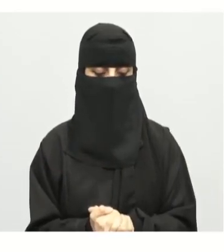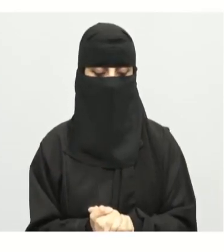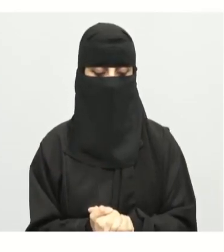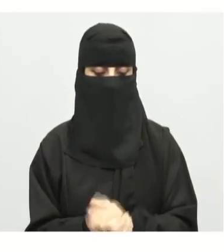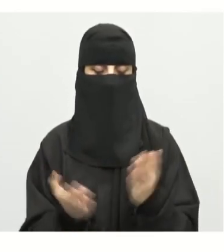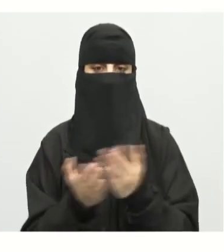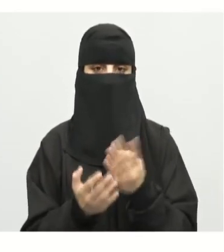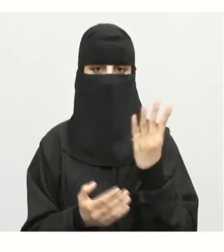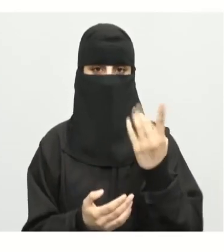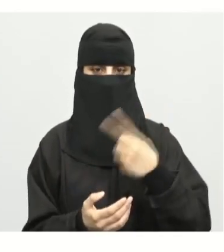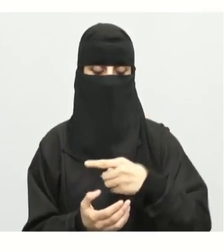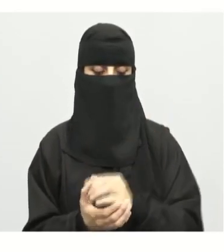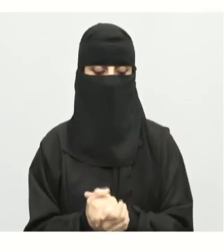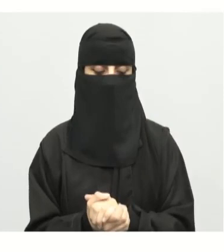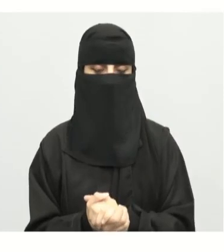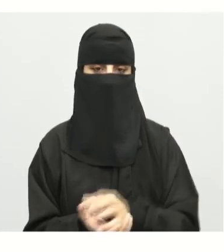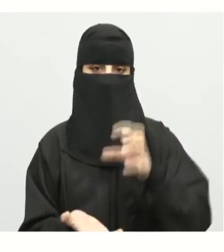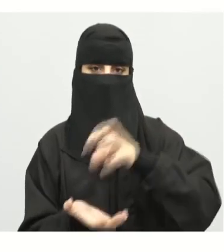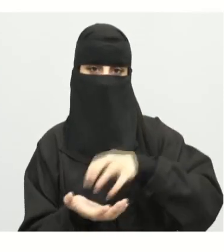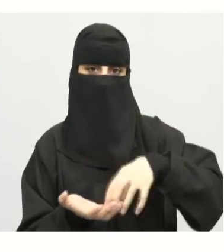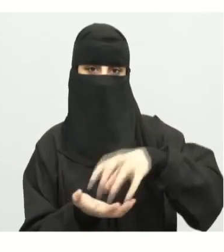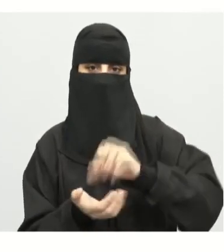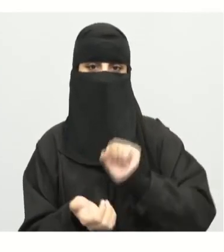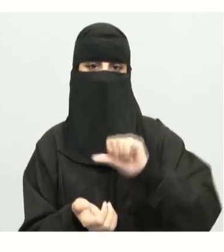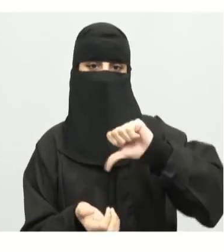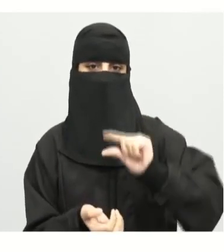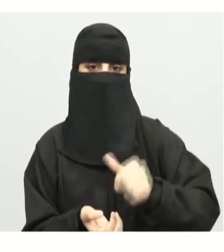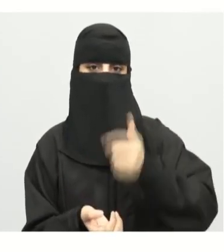الدرس الرابع عشر المناطق الاداريه